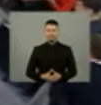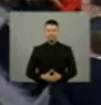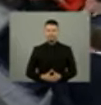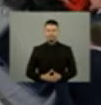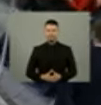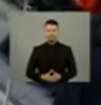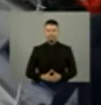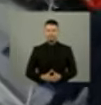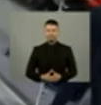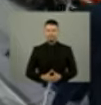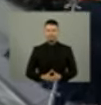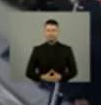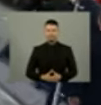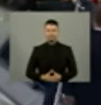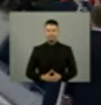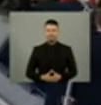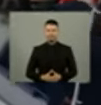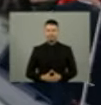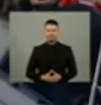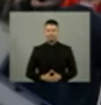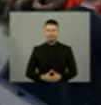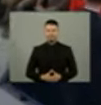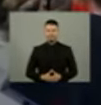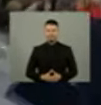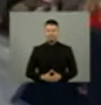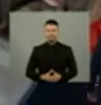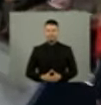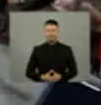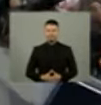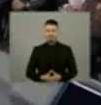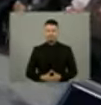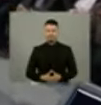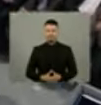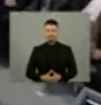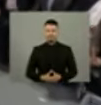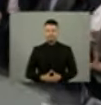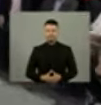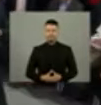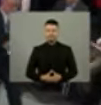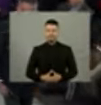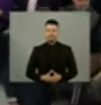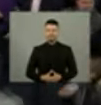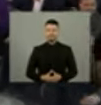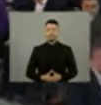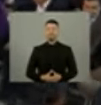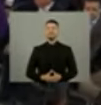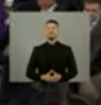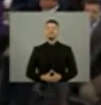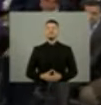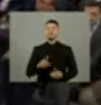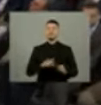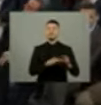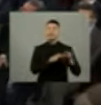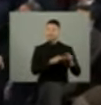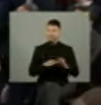δεν αναφέρομαι στα εκλογικά ποσοστά. Αναφέρομαι όχι, στο αυτό που είπε ο κύριος Κουσούλης, ότι τα κόμματα δεν είναι